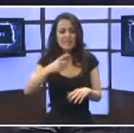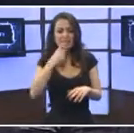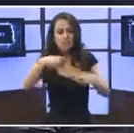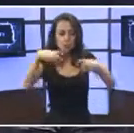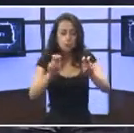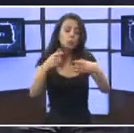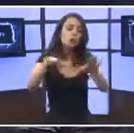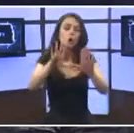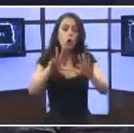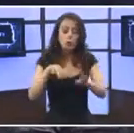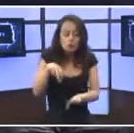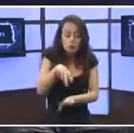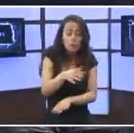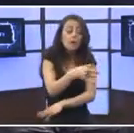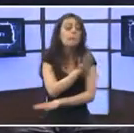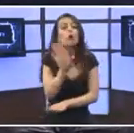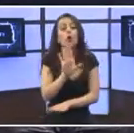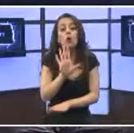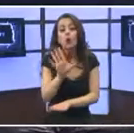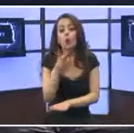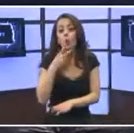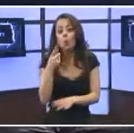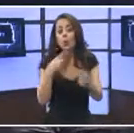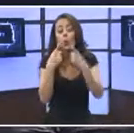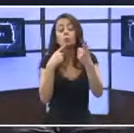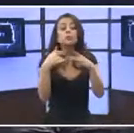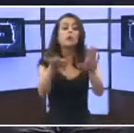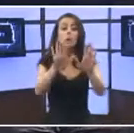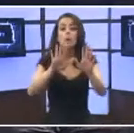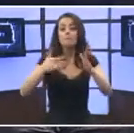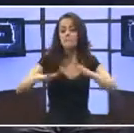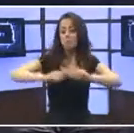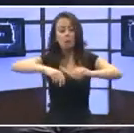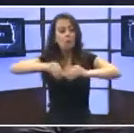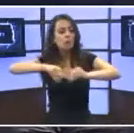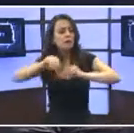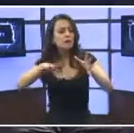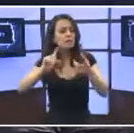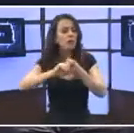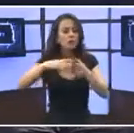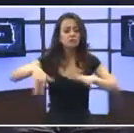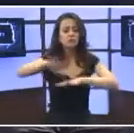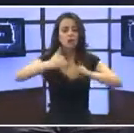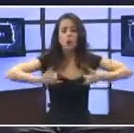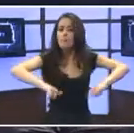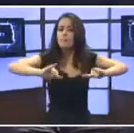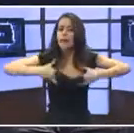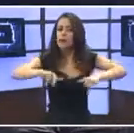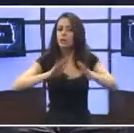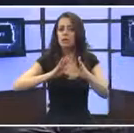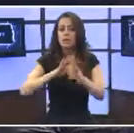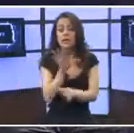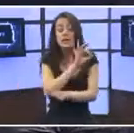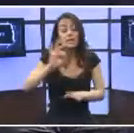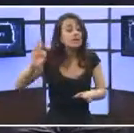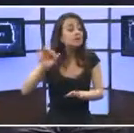konuşamıyor. Ama biz çok sosyaliz. Yani alışveriş merkezlerinde, dışarıda, parkta, her yerde gezdiriyoruz. Hiçbir zaman